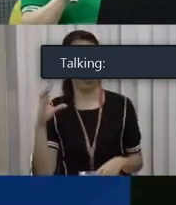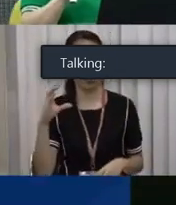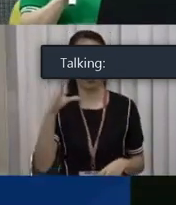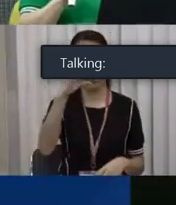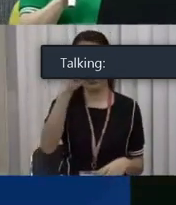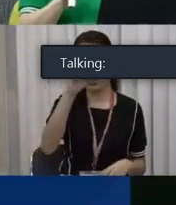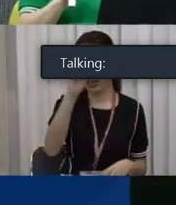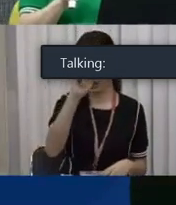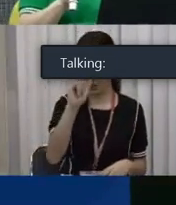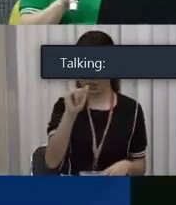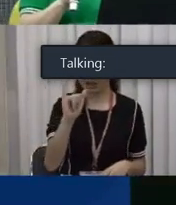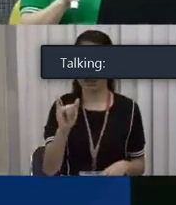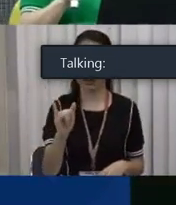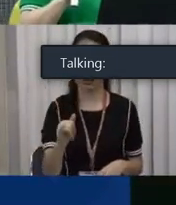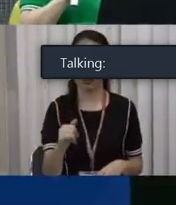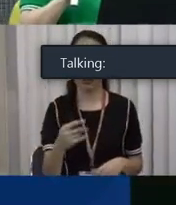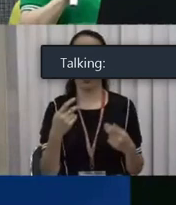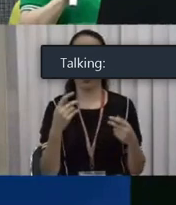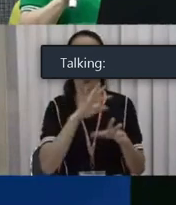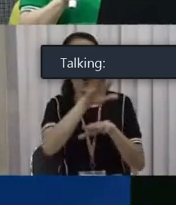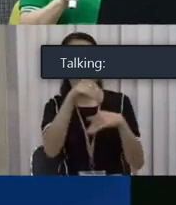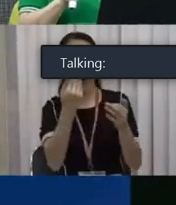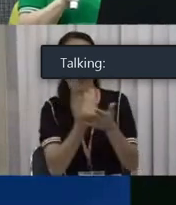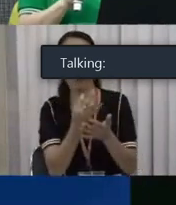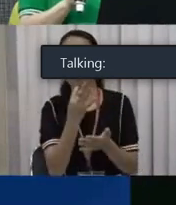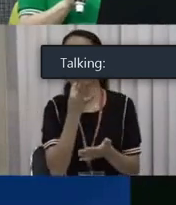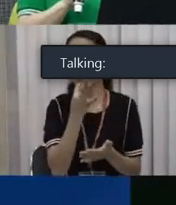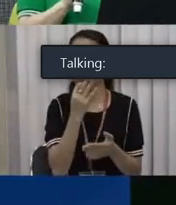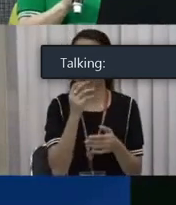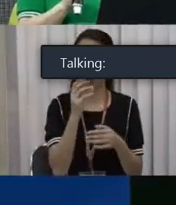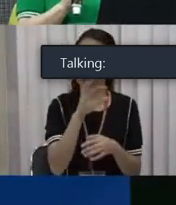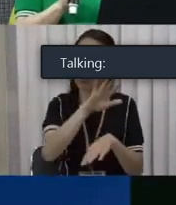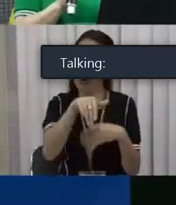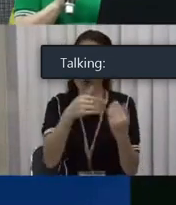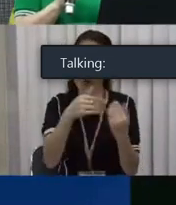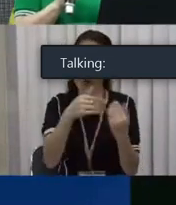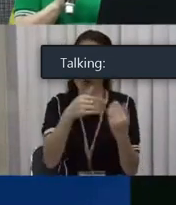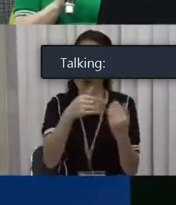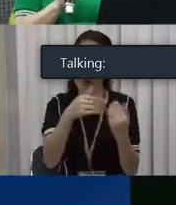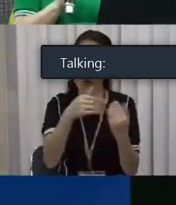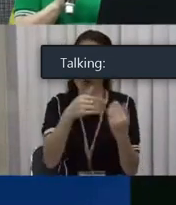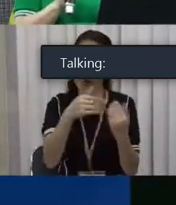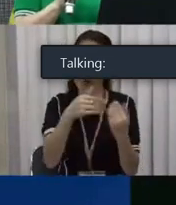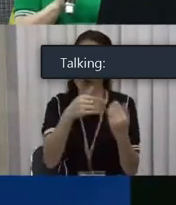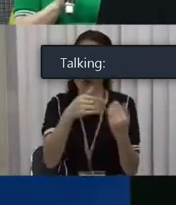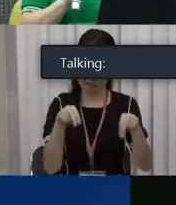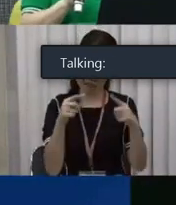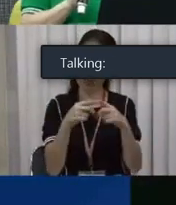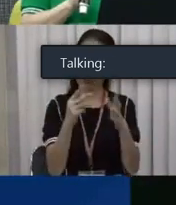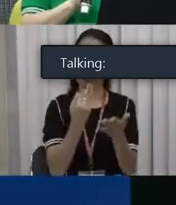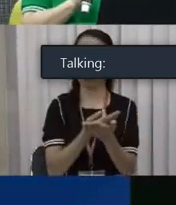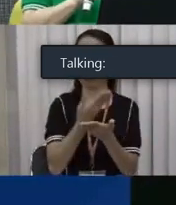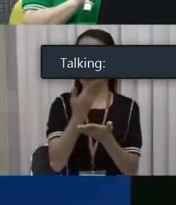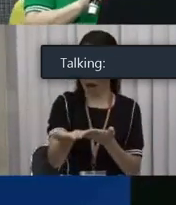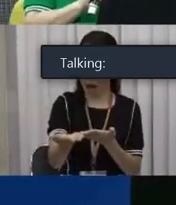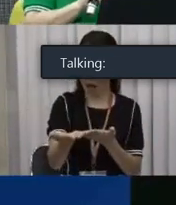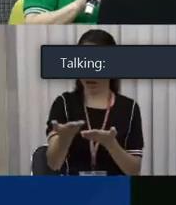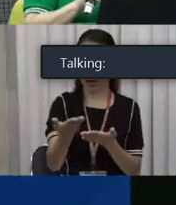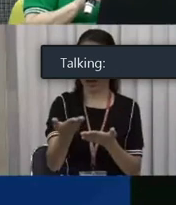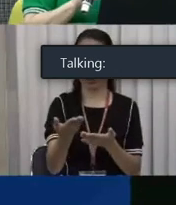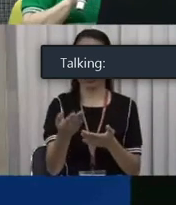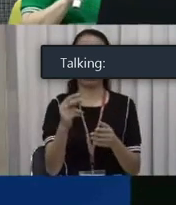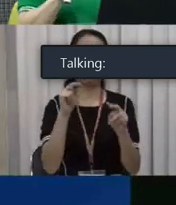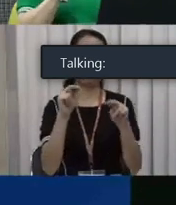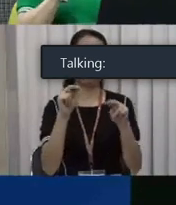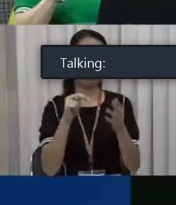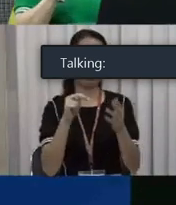kay libre na lang tubig sa sapa or sa suba, no? Pwede ra tang mangahoy. Pero diri, ma'am, kinahanglan man paliton